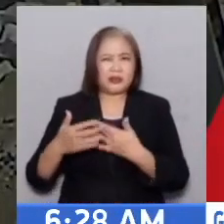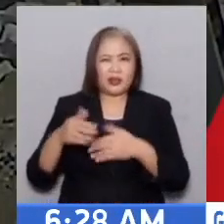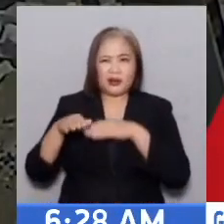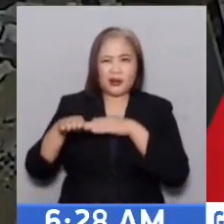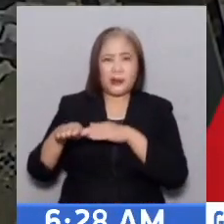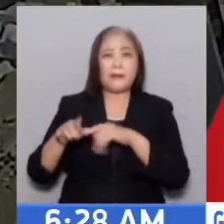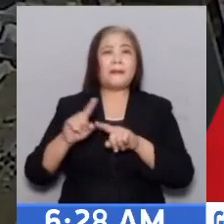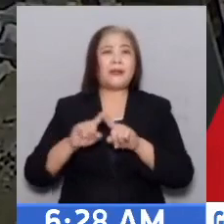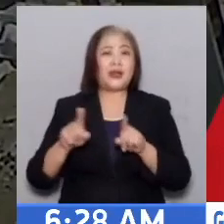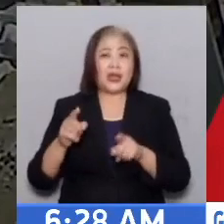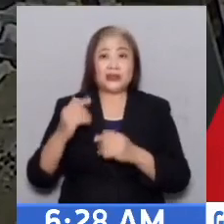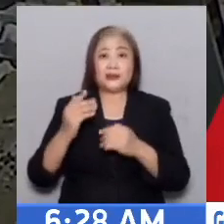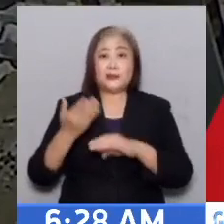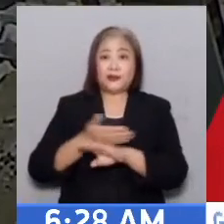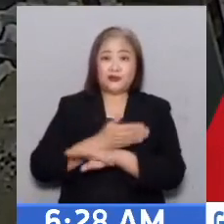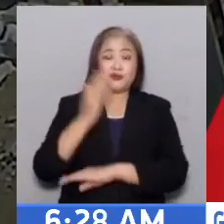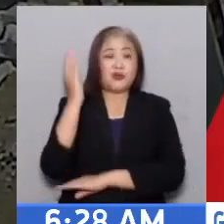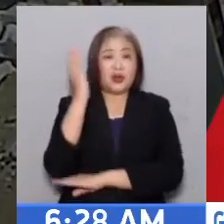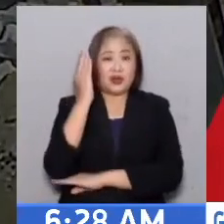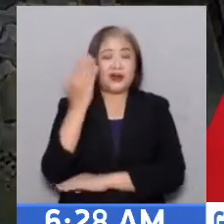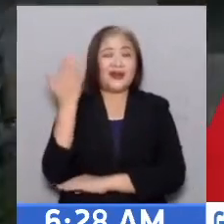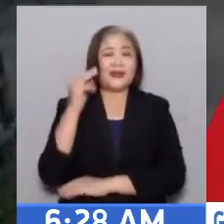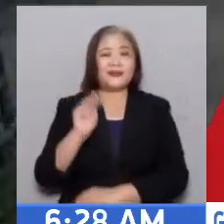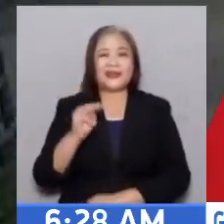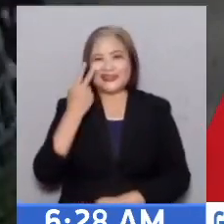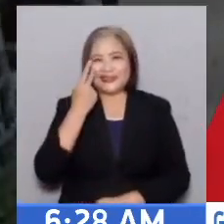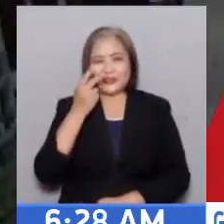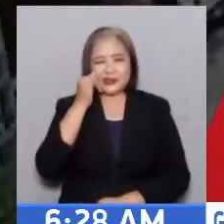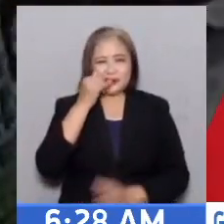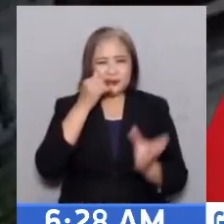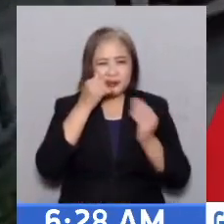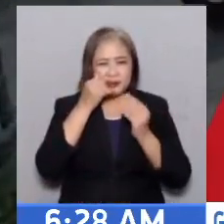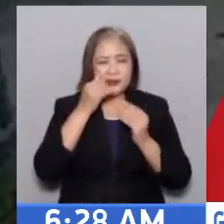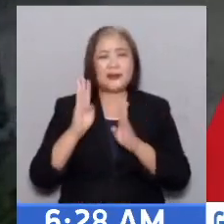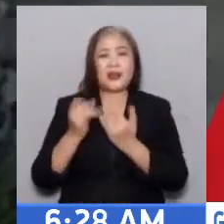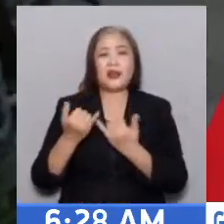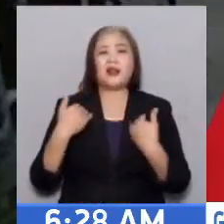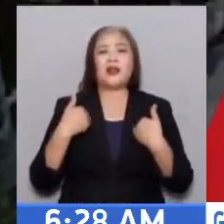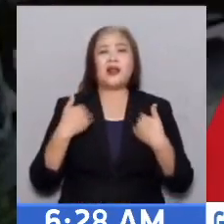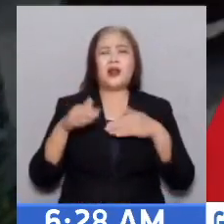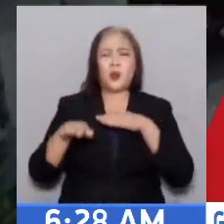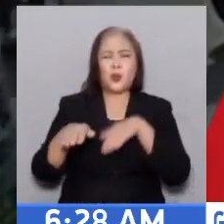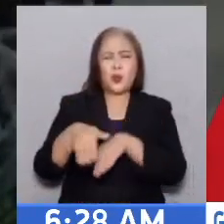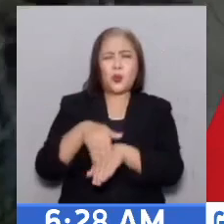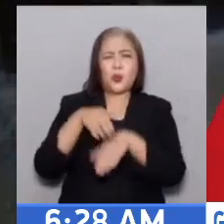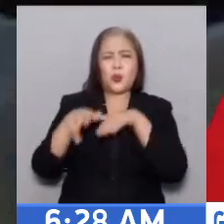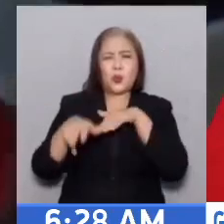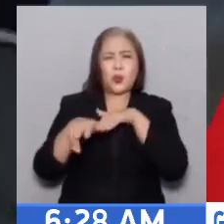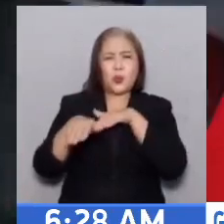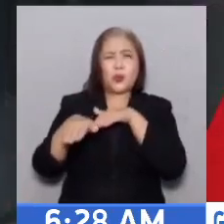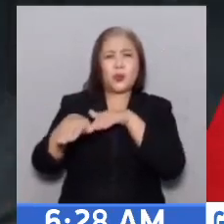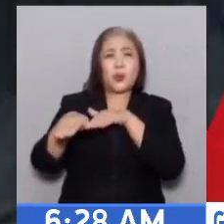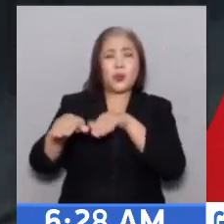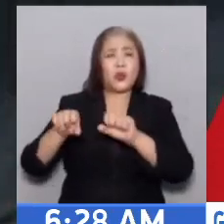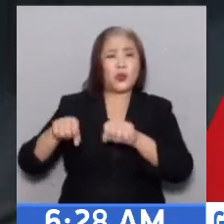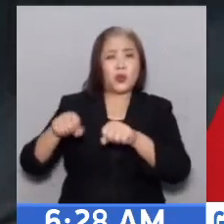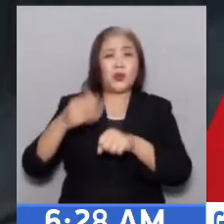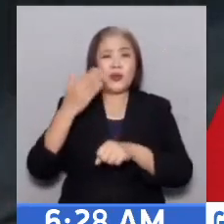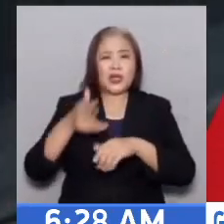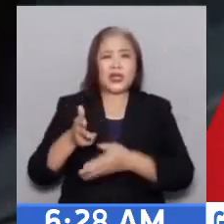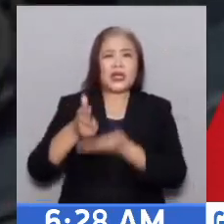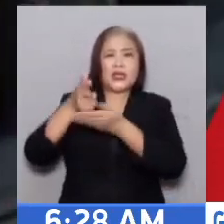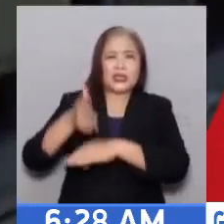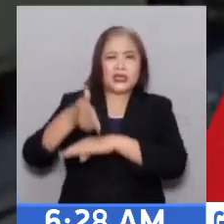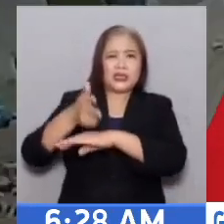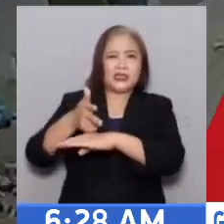nito Lunes, makikita sa CCTV footage ng barangay na nagbabagal ang mga sasakyan at motor dahil sa naturang lubak. Sa katabi ng lubak, may metal